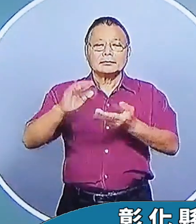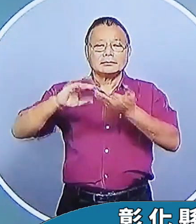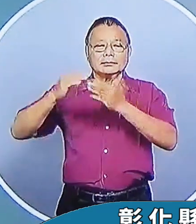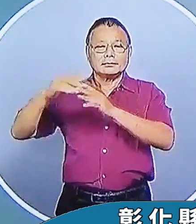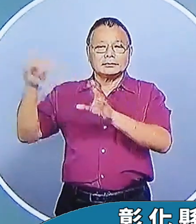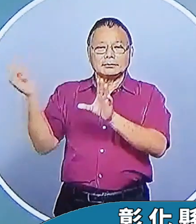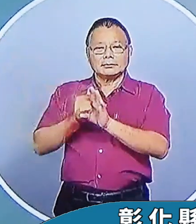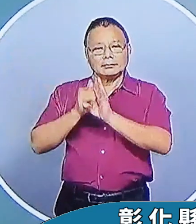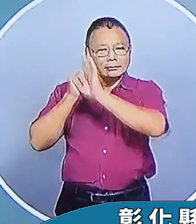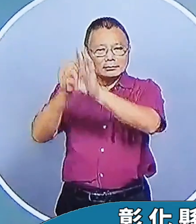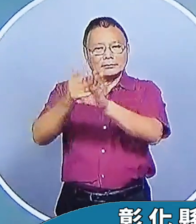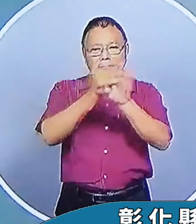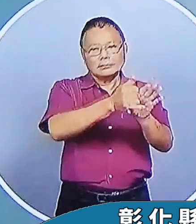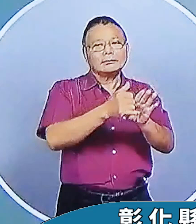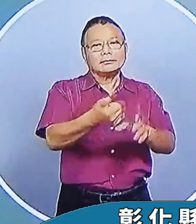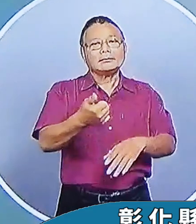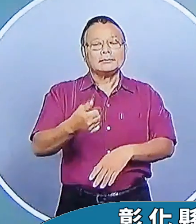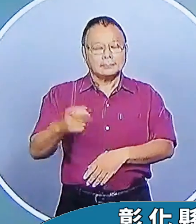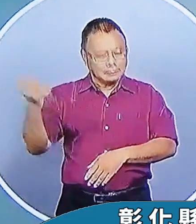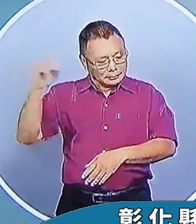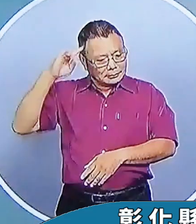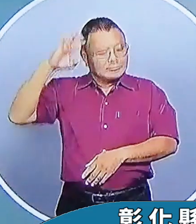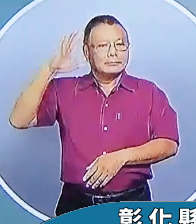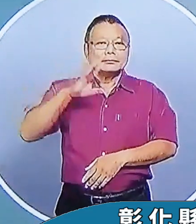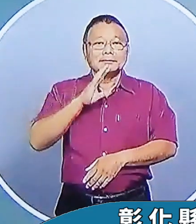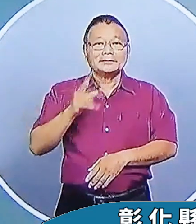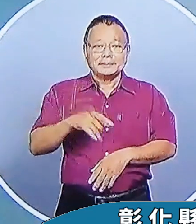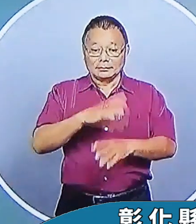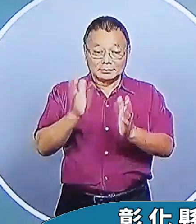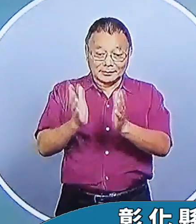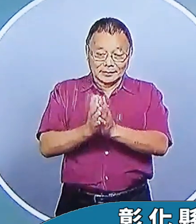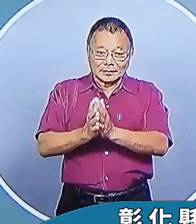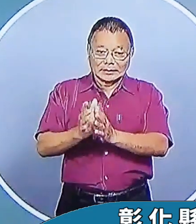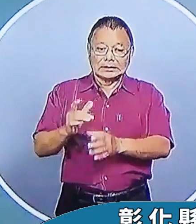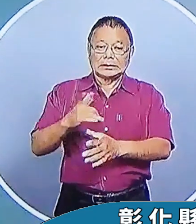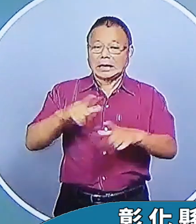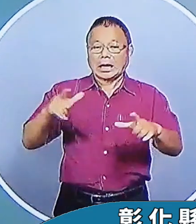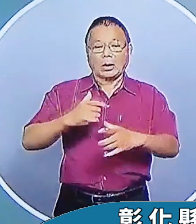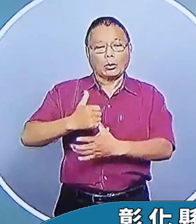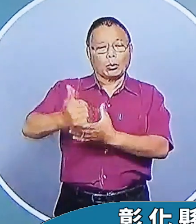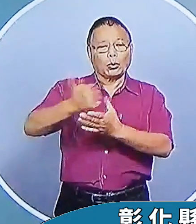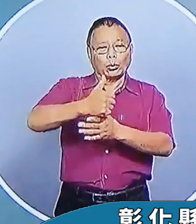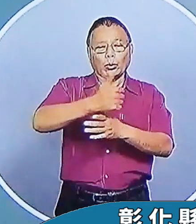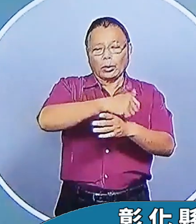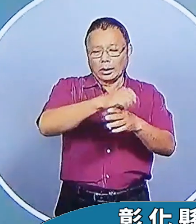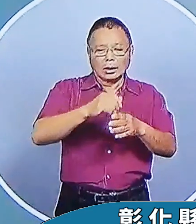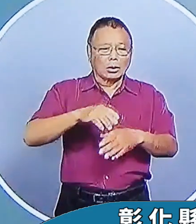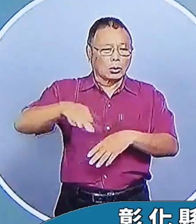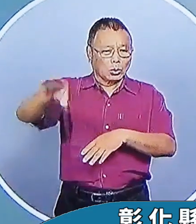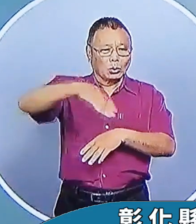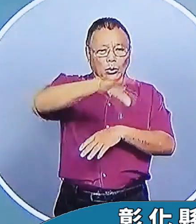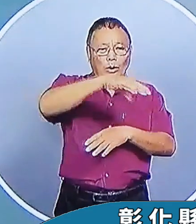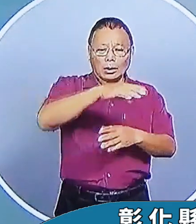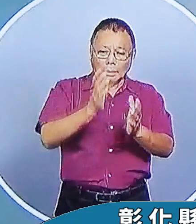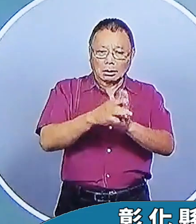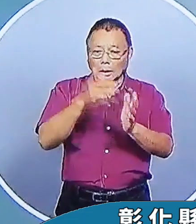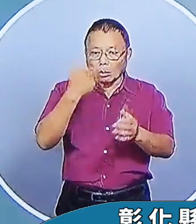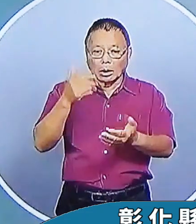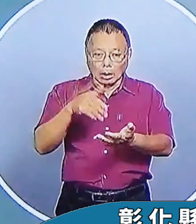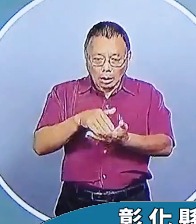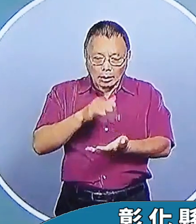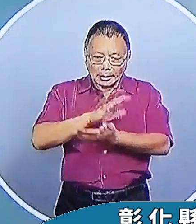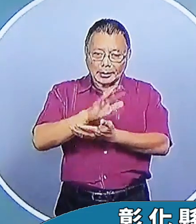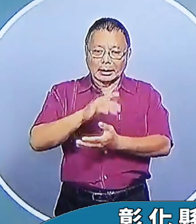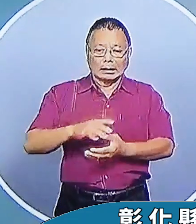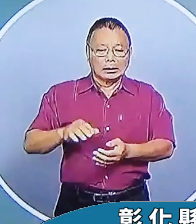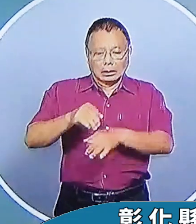非常的方便。啊，这是秀峰提出来，那个所有的哦大众运输整个便利完之后，哦这个顺